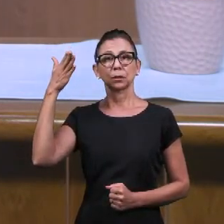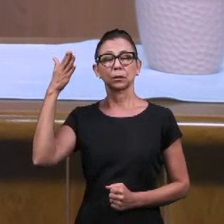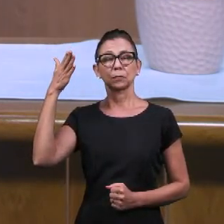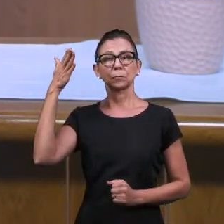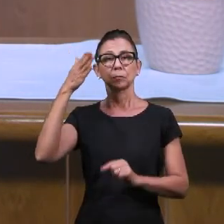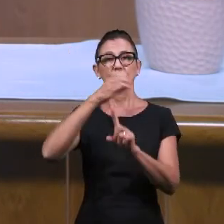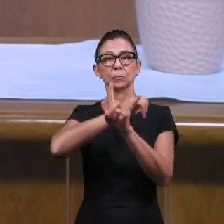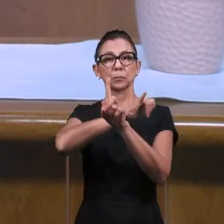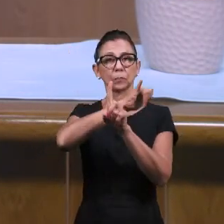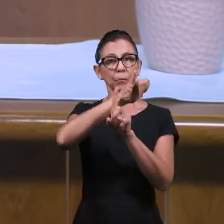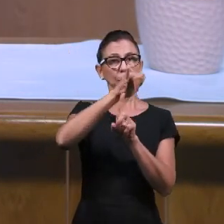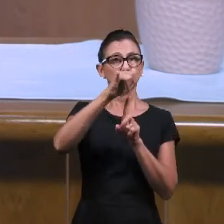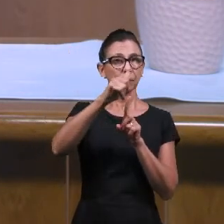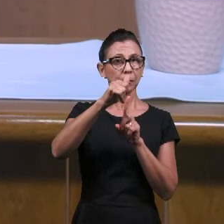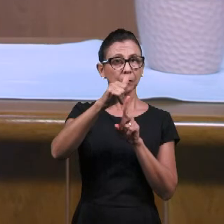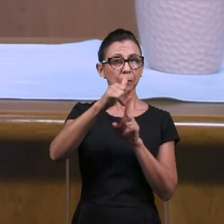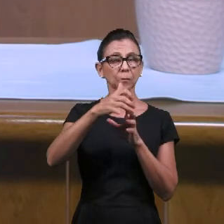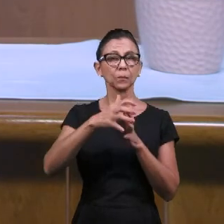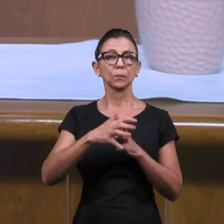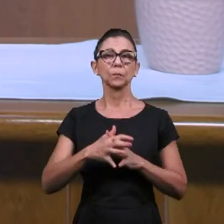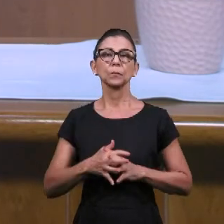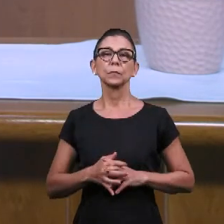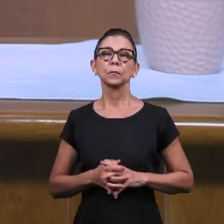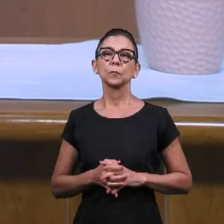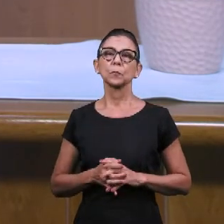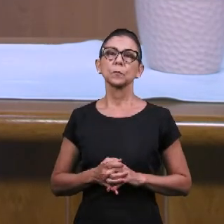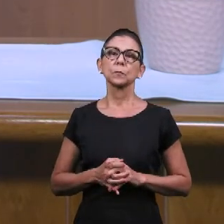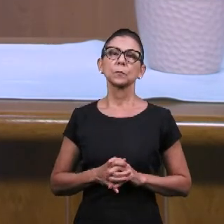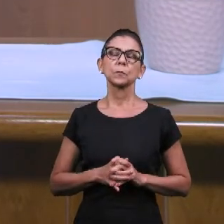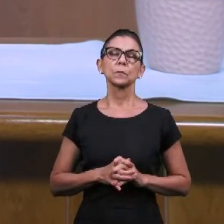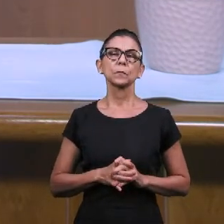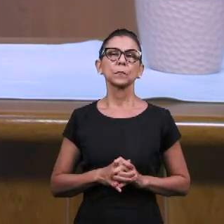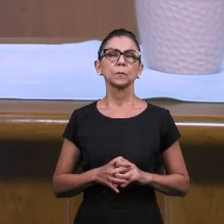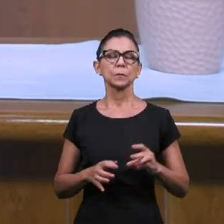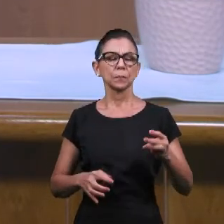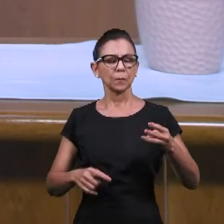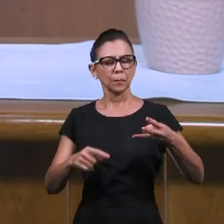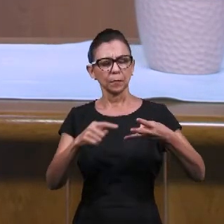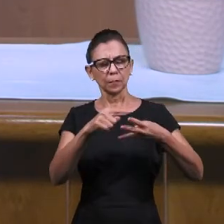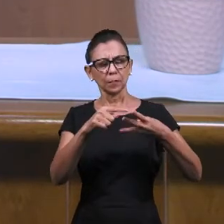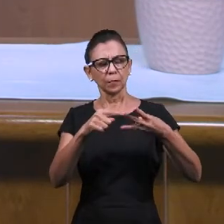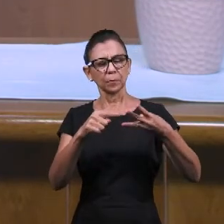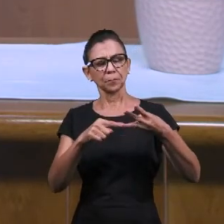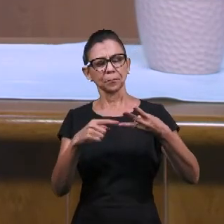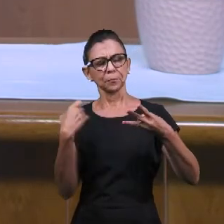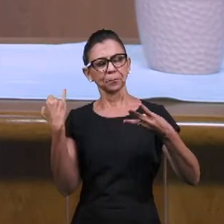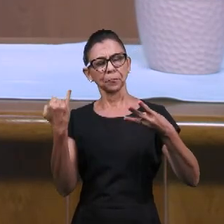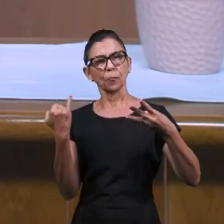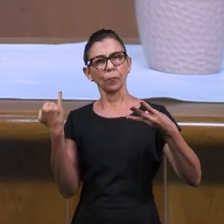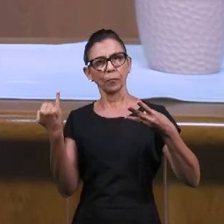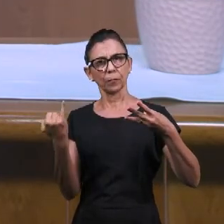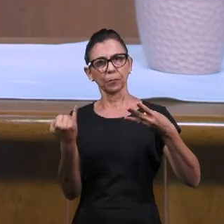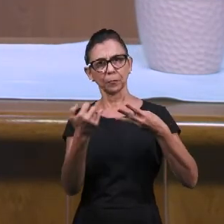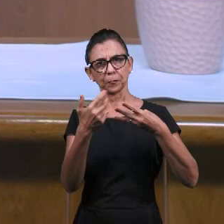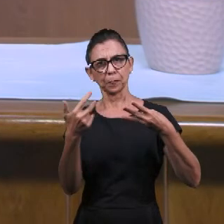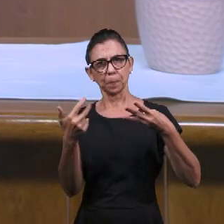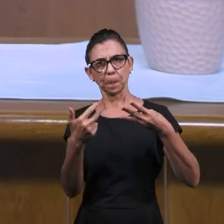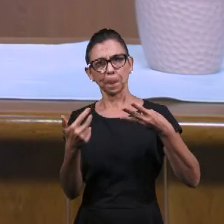И во время пророческого послания, которое было передано,